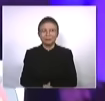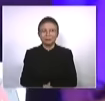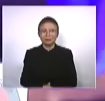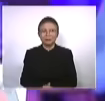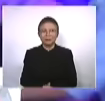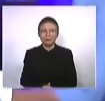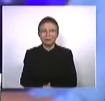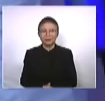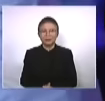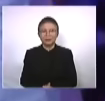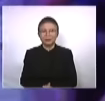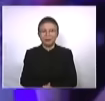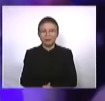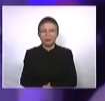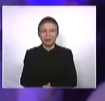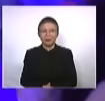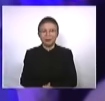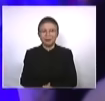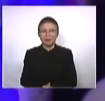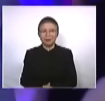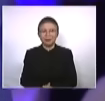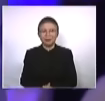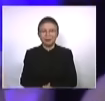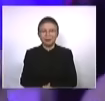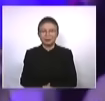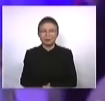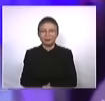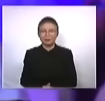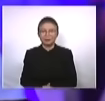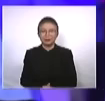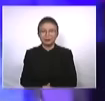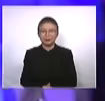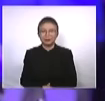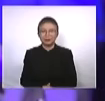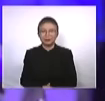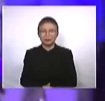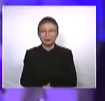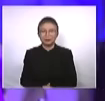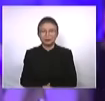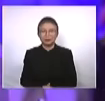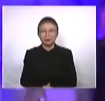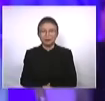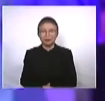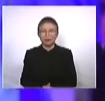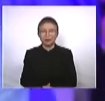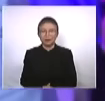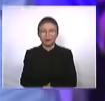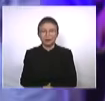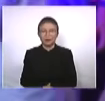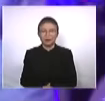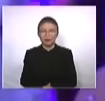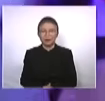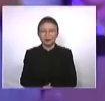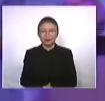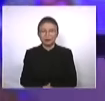menyerang karena mungkin selama ini dianggap ee banyak persepsi karena beliau irit bicara Gitu